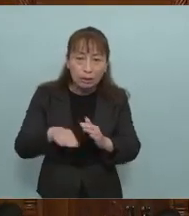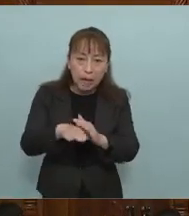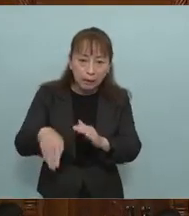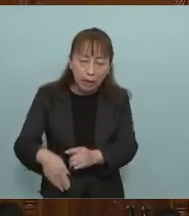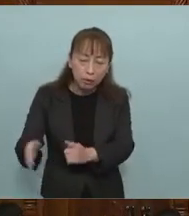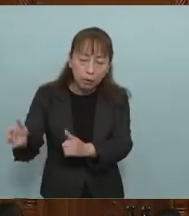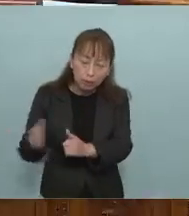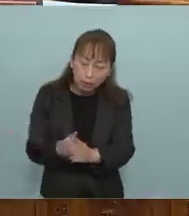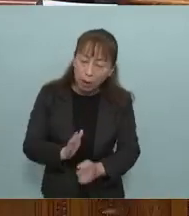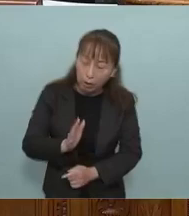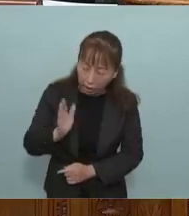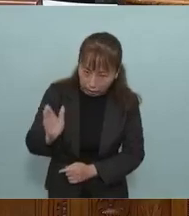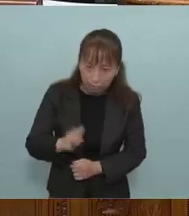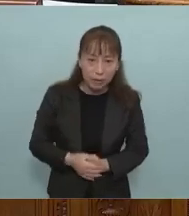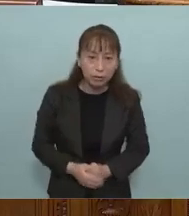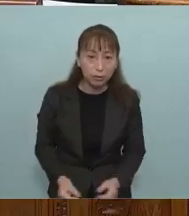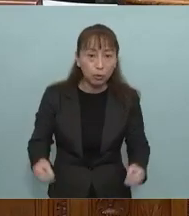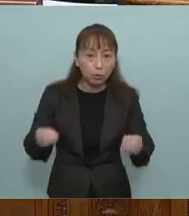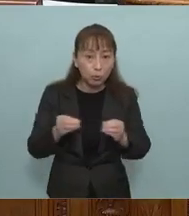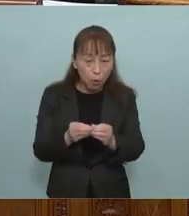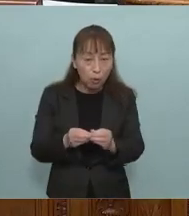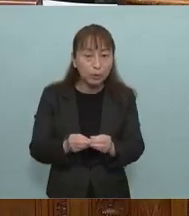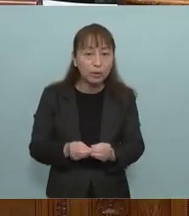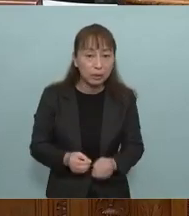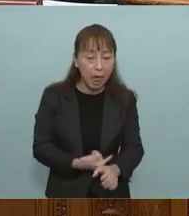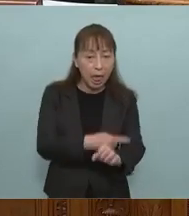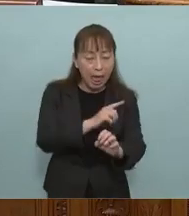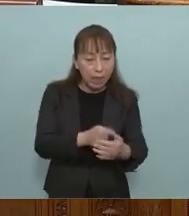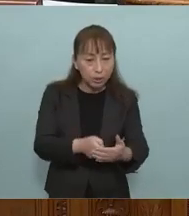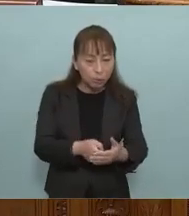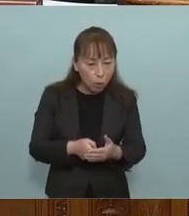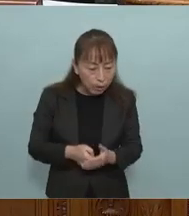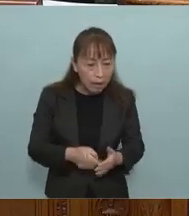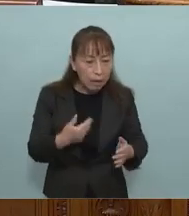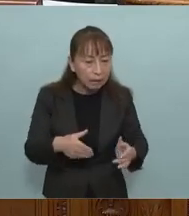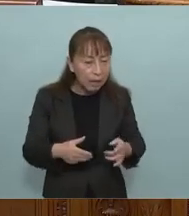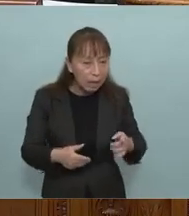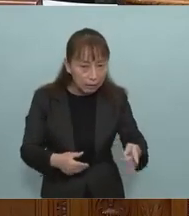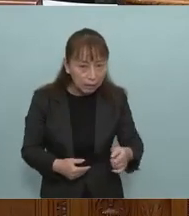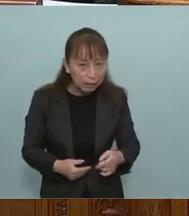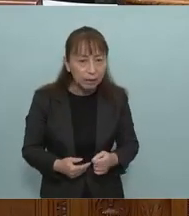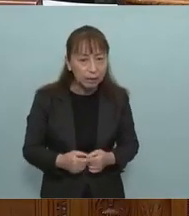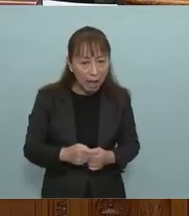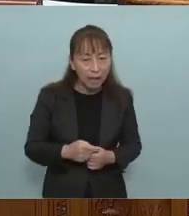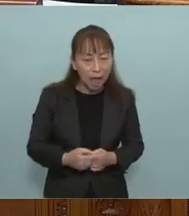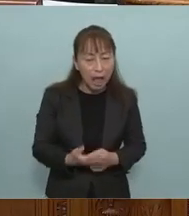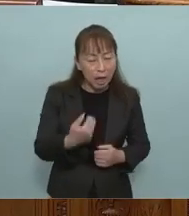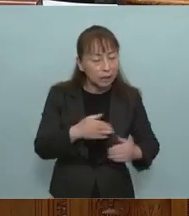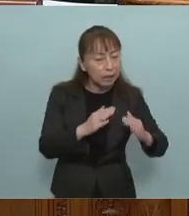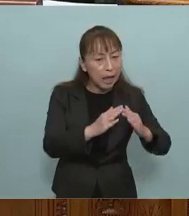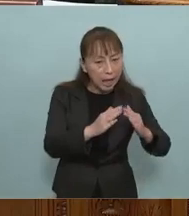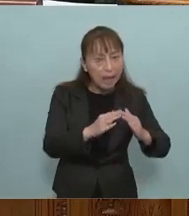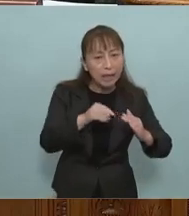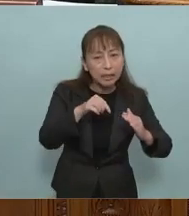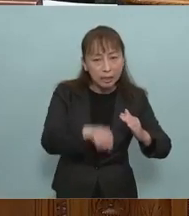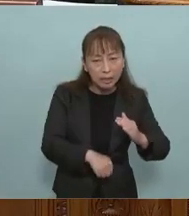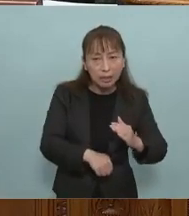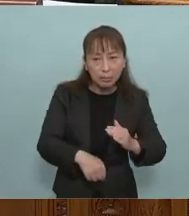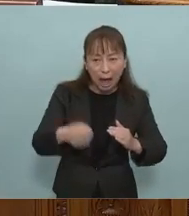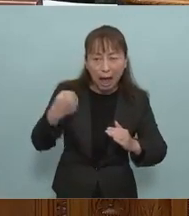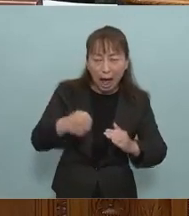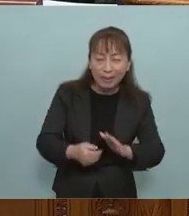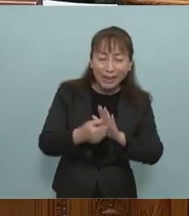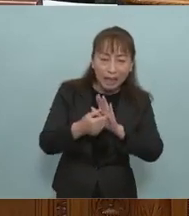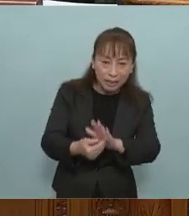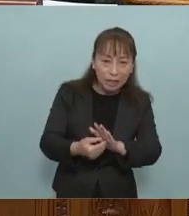です。同時に、省エネが進んでいない既存住宅への対策として、断熱リフォーム等への支援